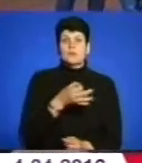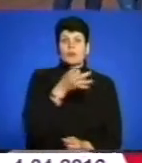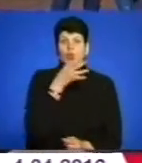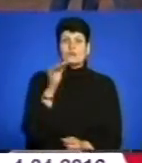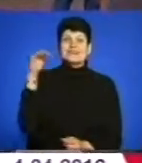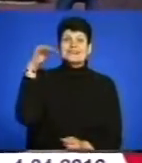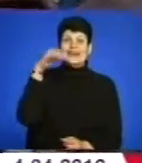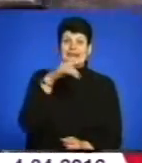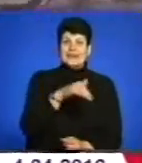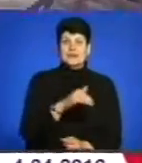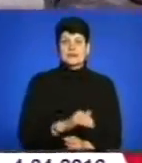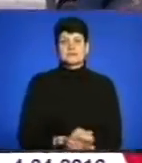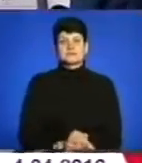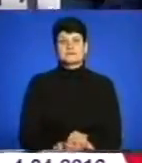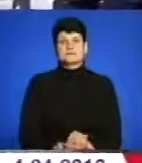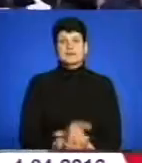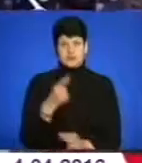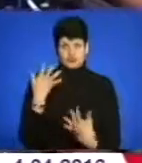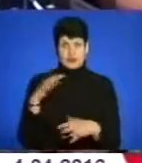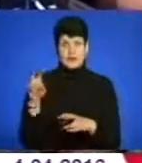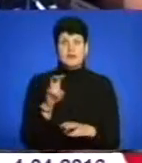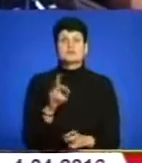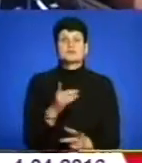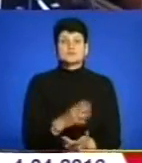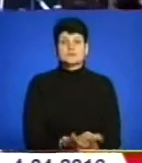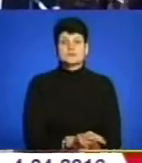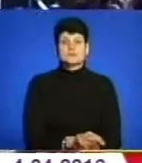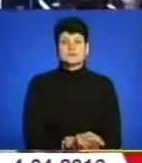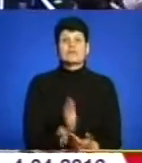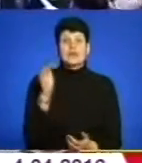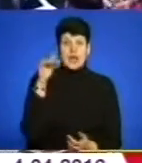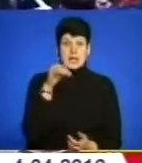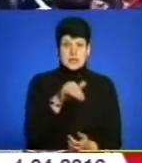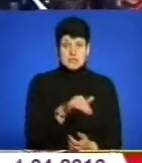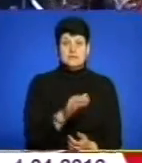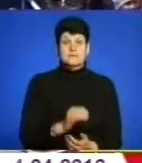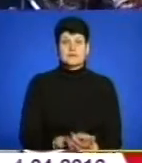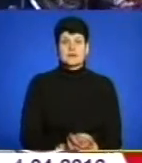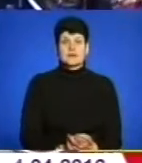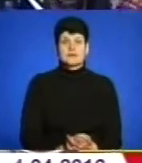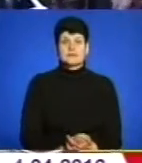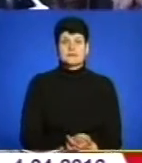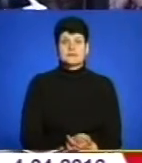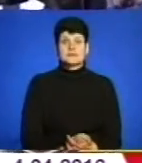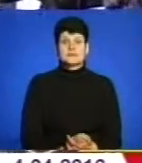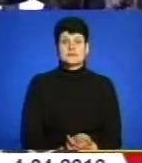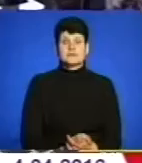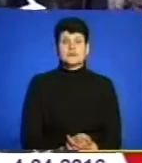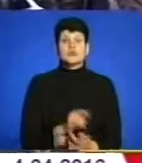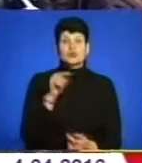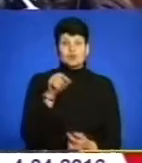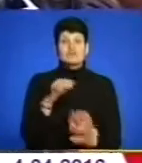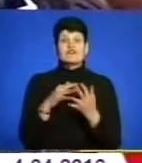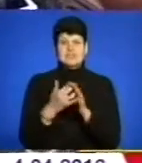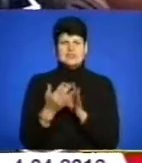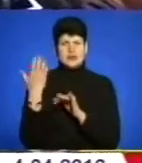гірки. Угу. Чи ти вже катався на чомусь? Гірки катався і катався. Тут в селі вже